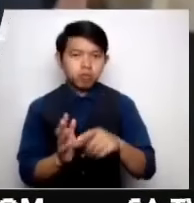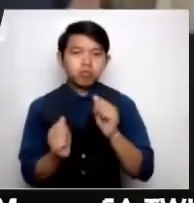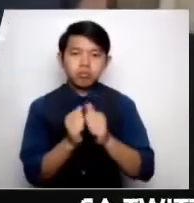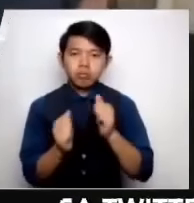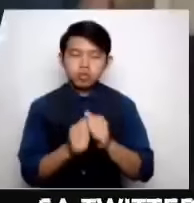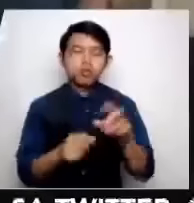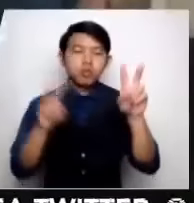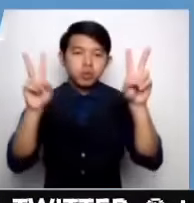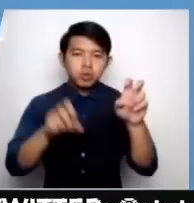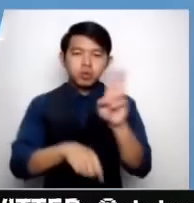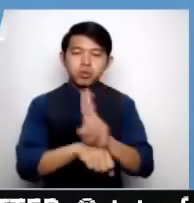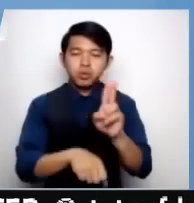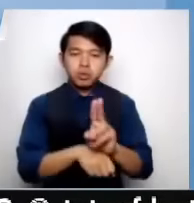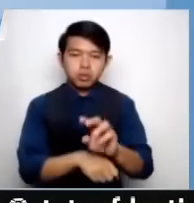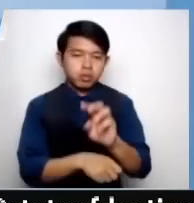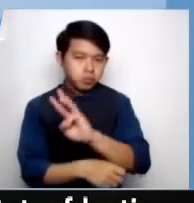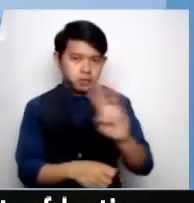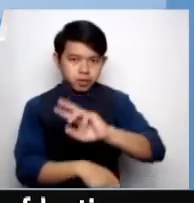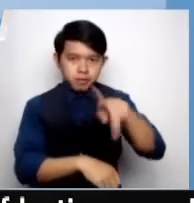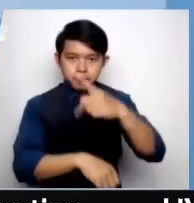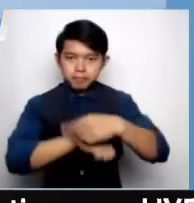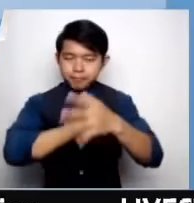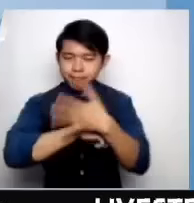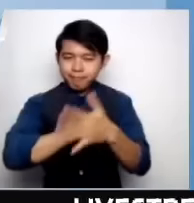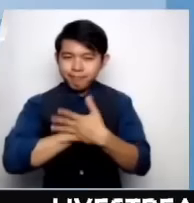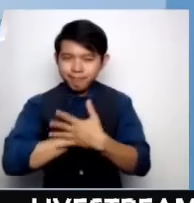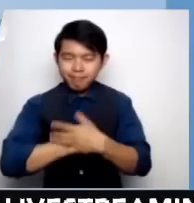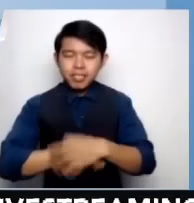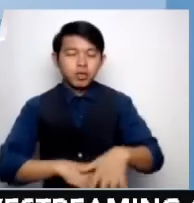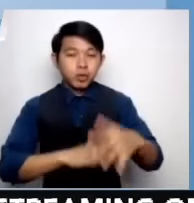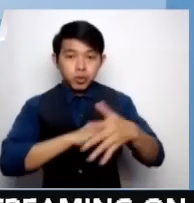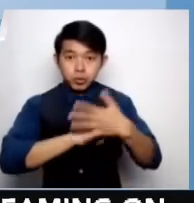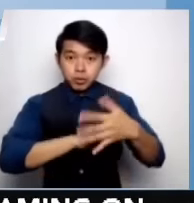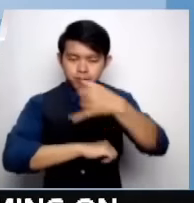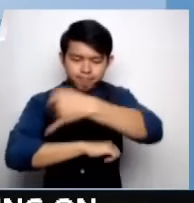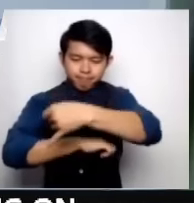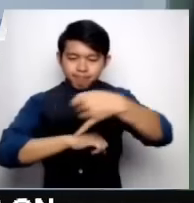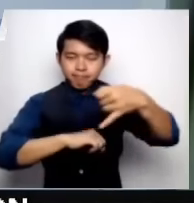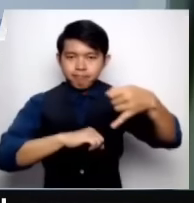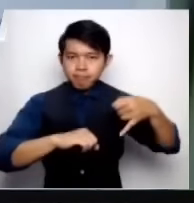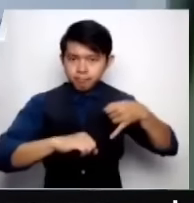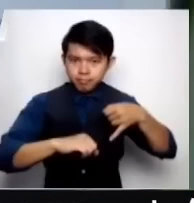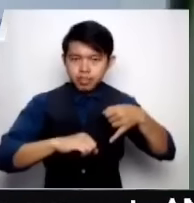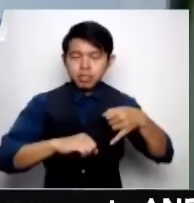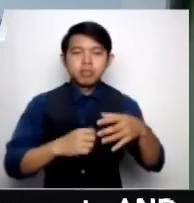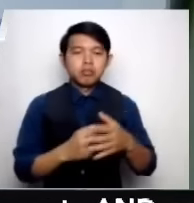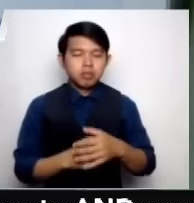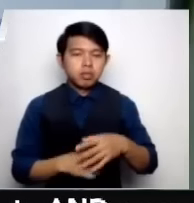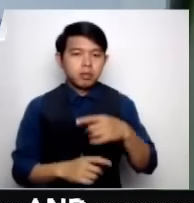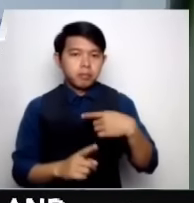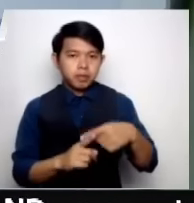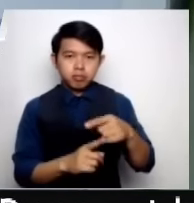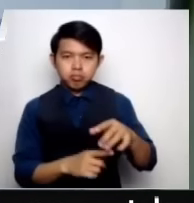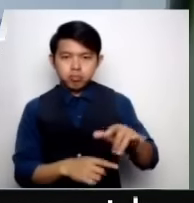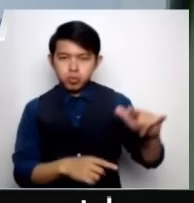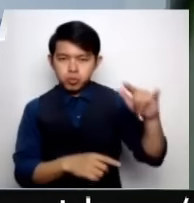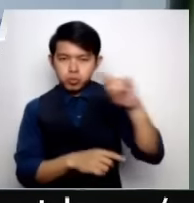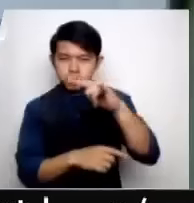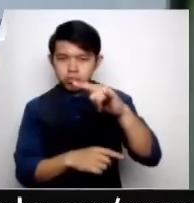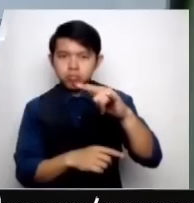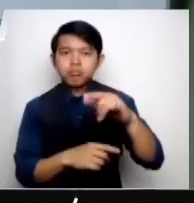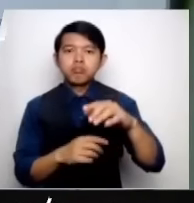Sea. Ang Archipelagic Sea Lanes Law naman, opisyal na inilatag ang tatlong lanes ng Pilipinas kung saan lang maaring dumaan